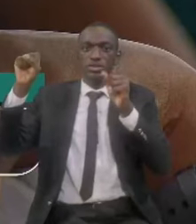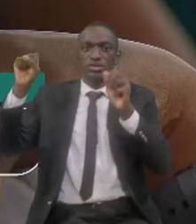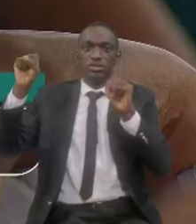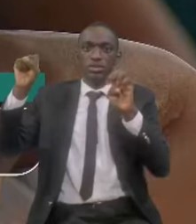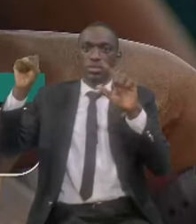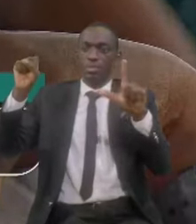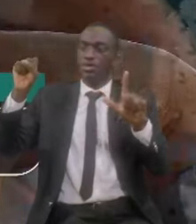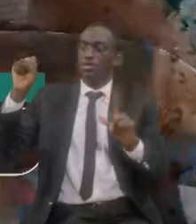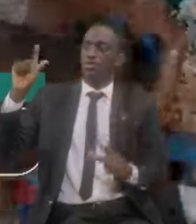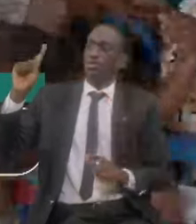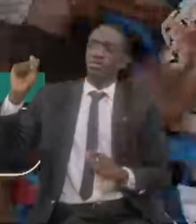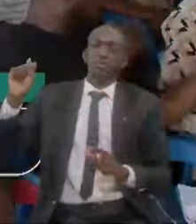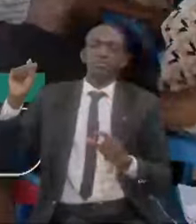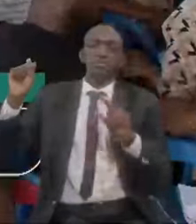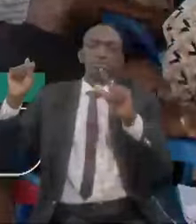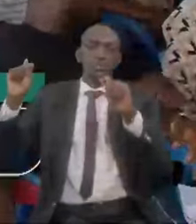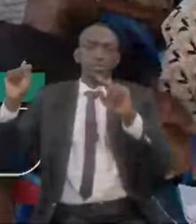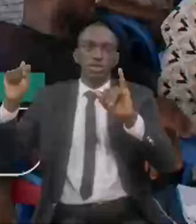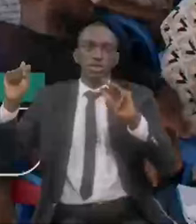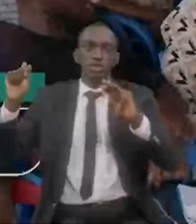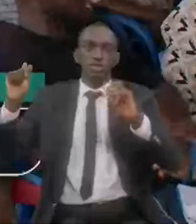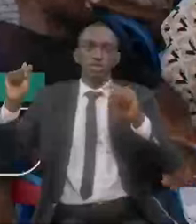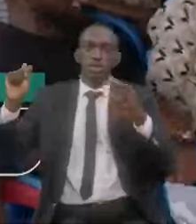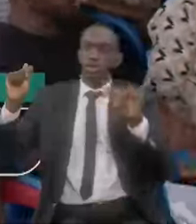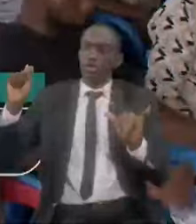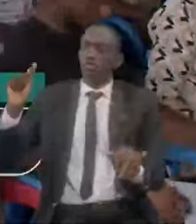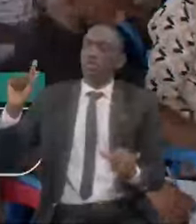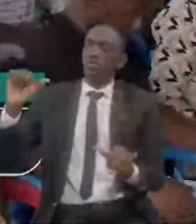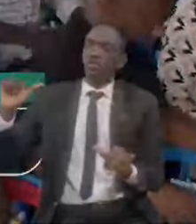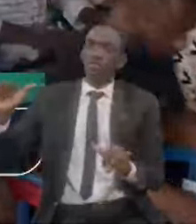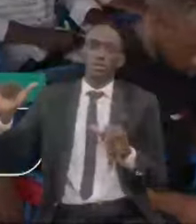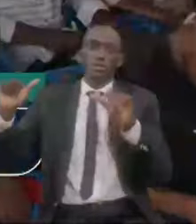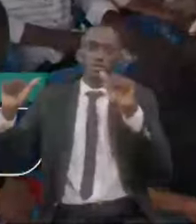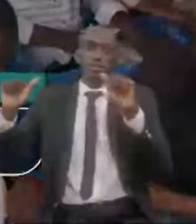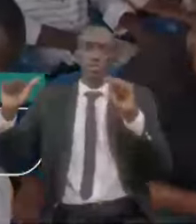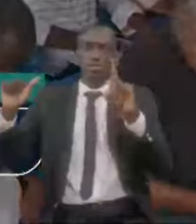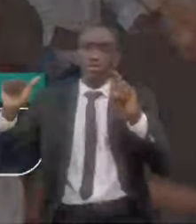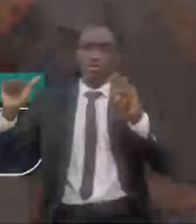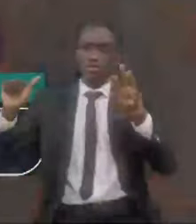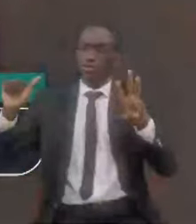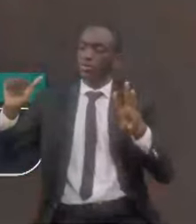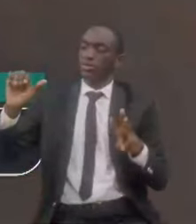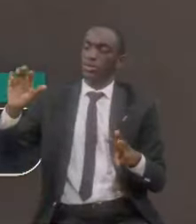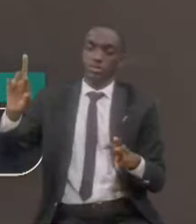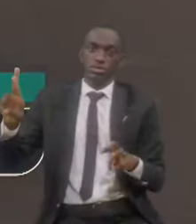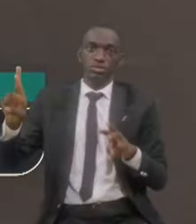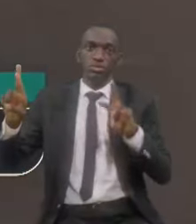Ensuite, André. Ensuite, Ruth. Et maintenant, Saul.